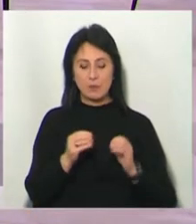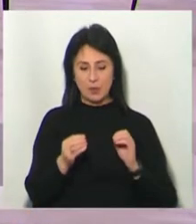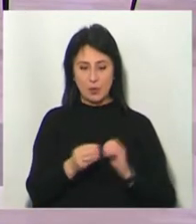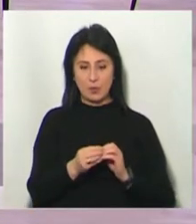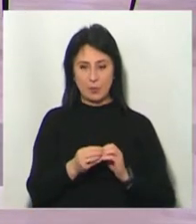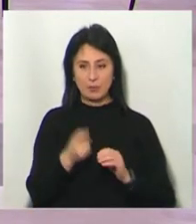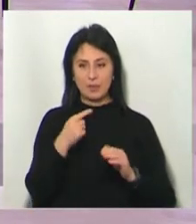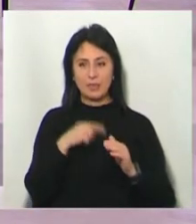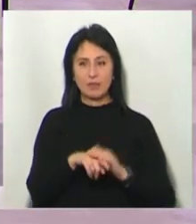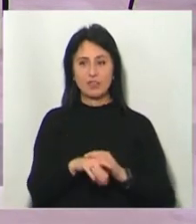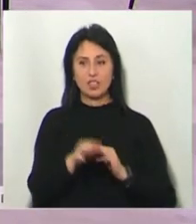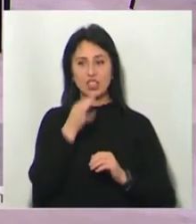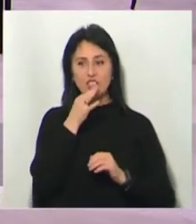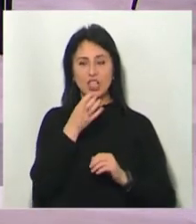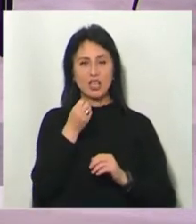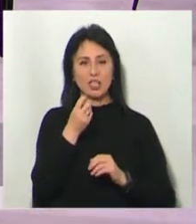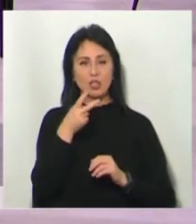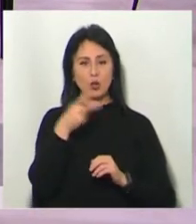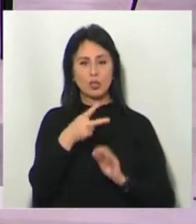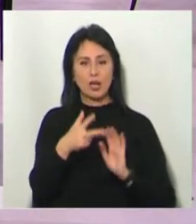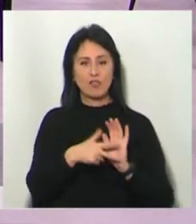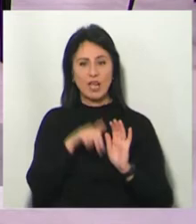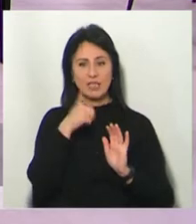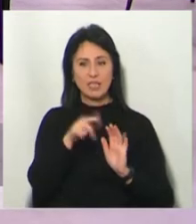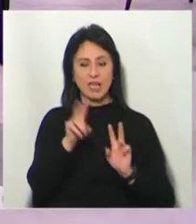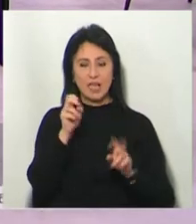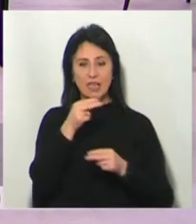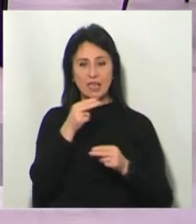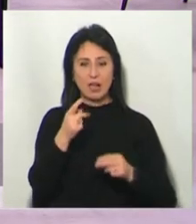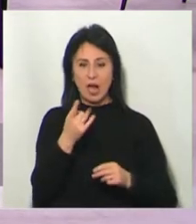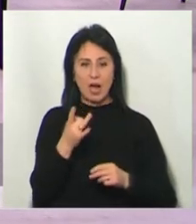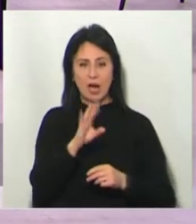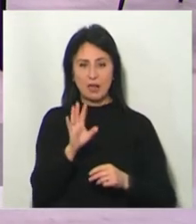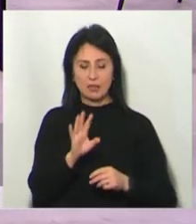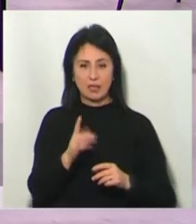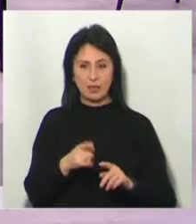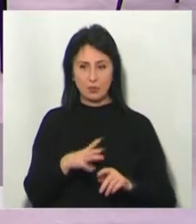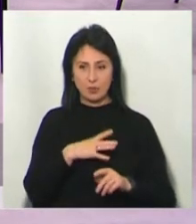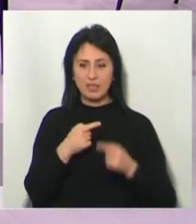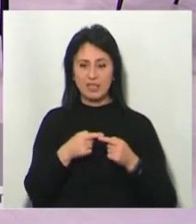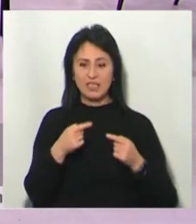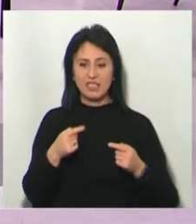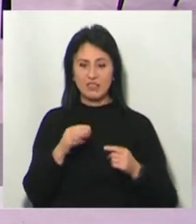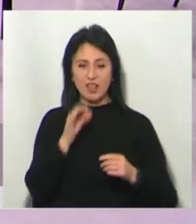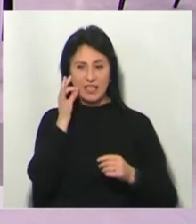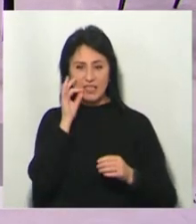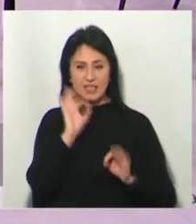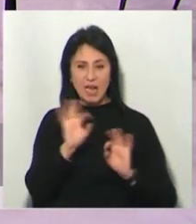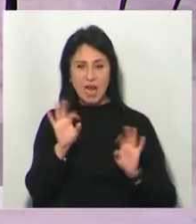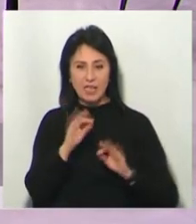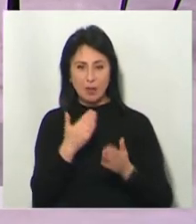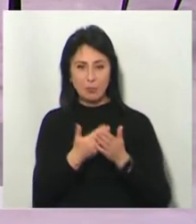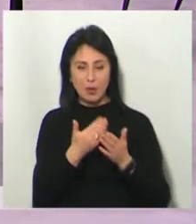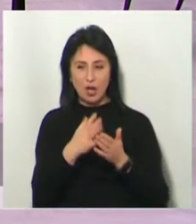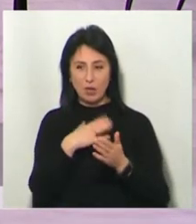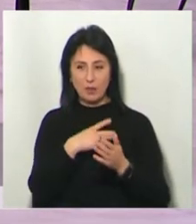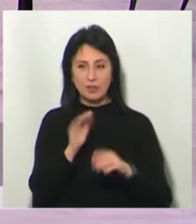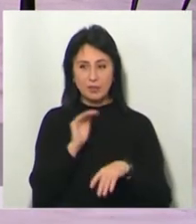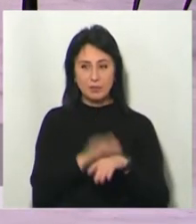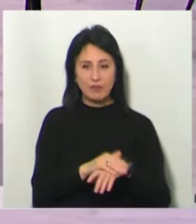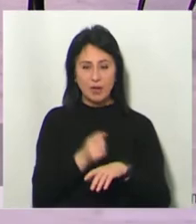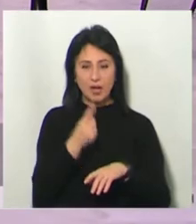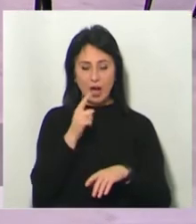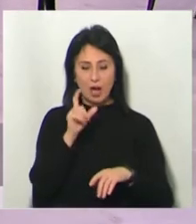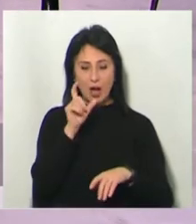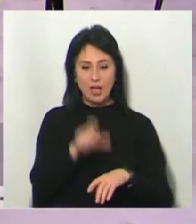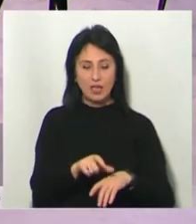პრობლემის გამო, ჯერ კიდევ 2008 წლიდან ამ თემაზე არაერთხელ სხვადასხვა წახნაგი წარმოვაჩინეთ მისი გავლენის და